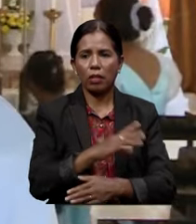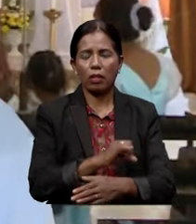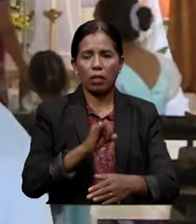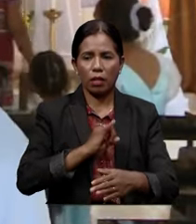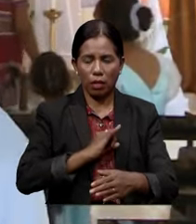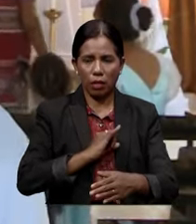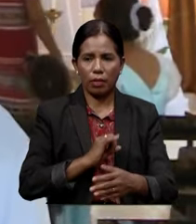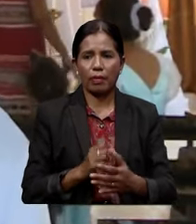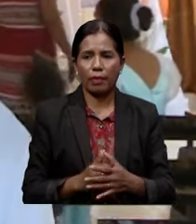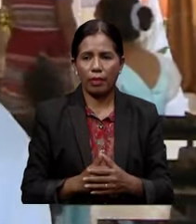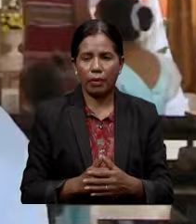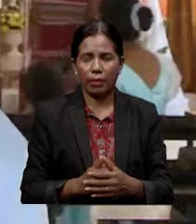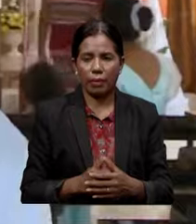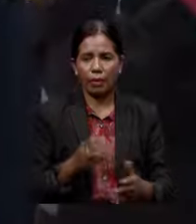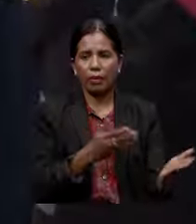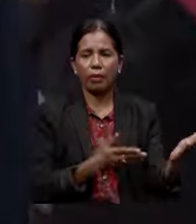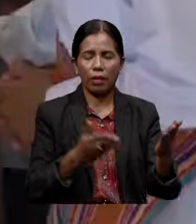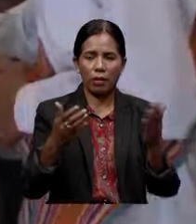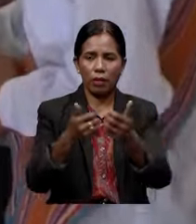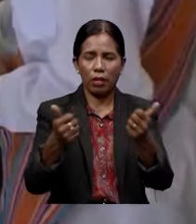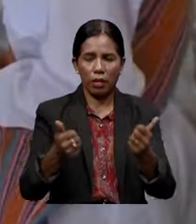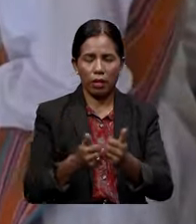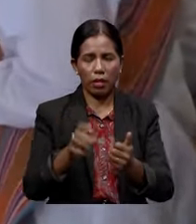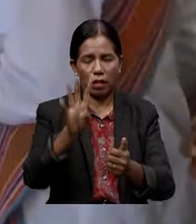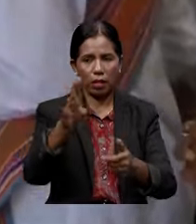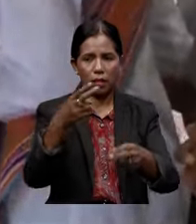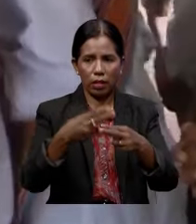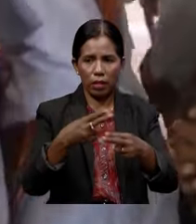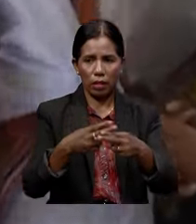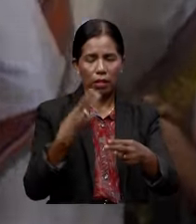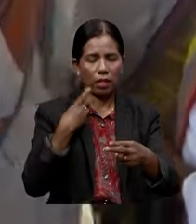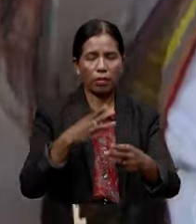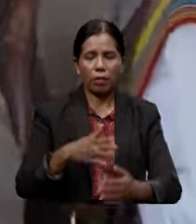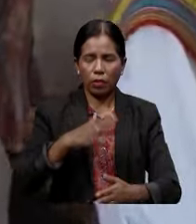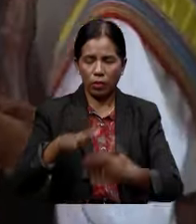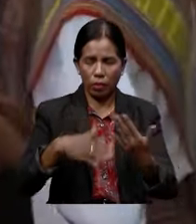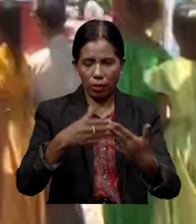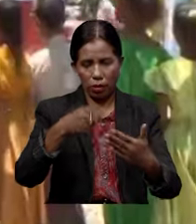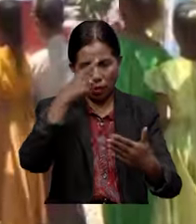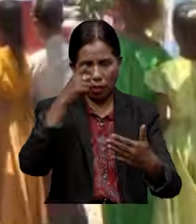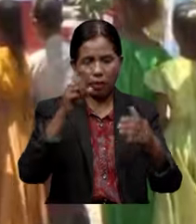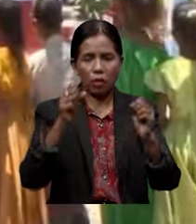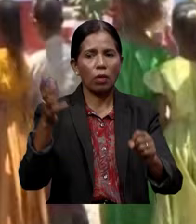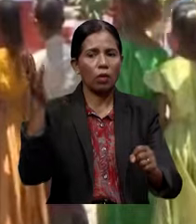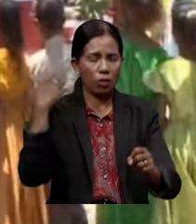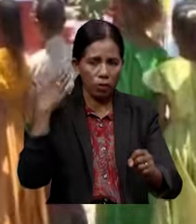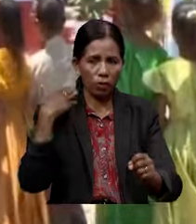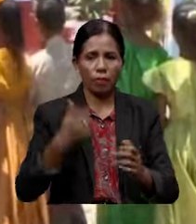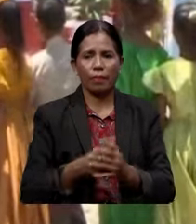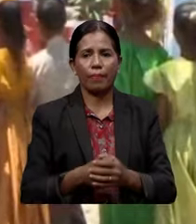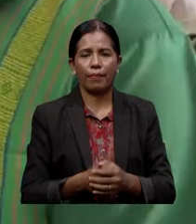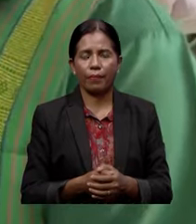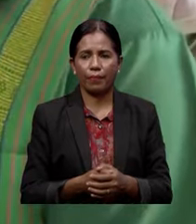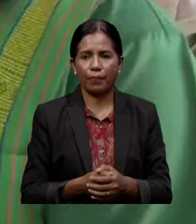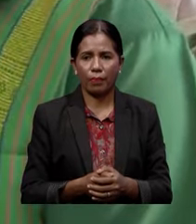seluri oru alde adne anara ami kontenti otu tamba desde ulu kedas.